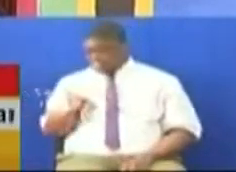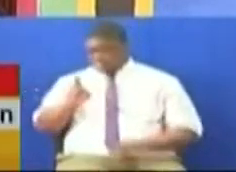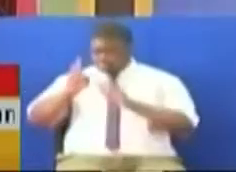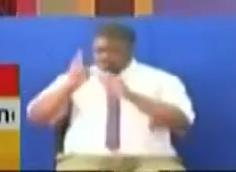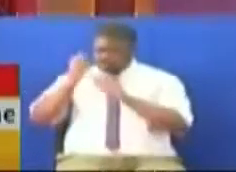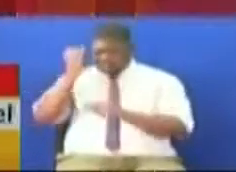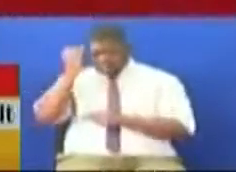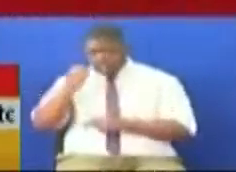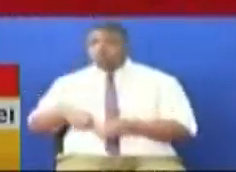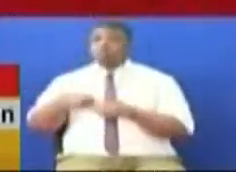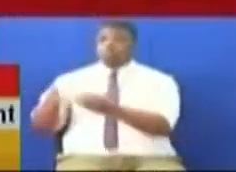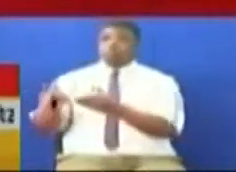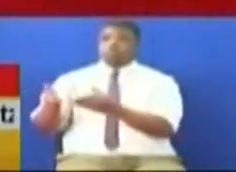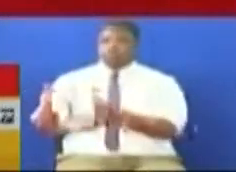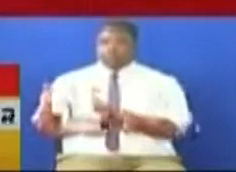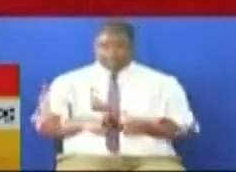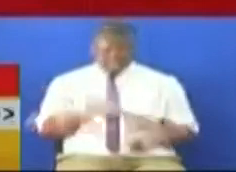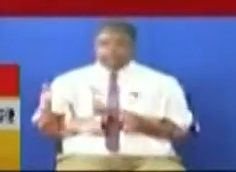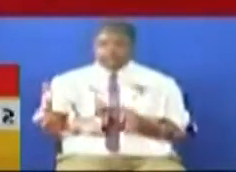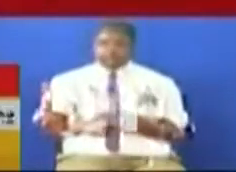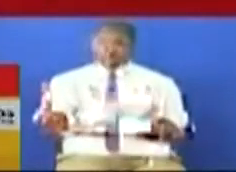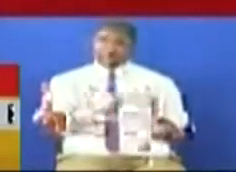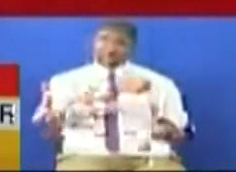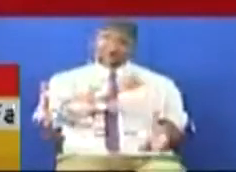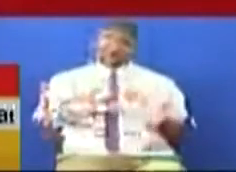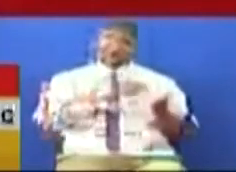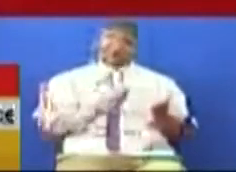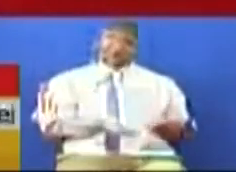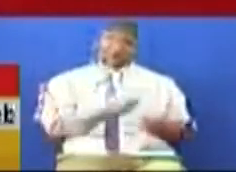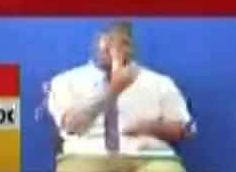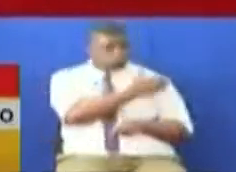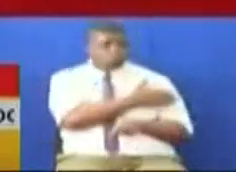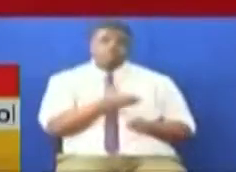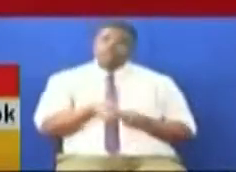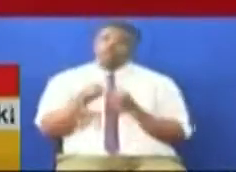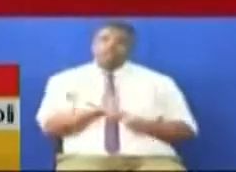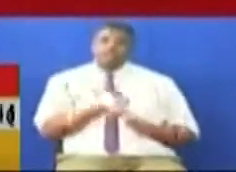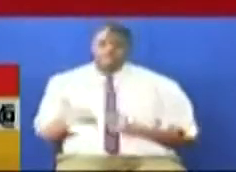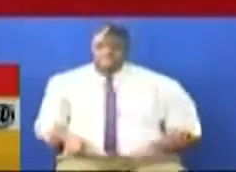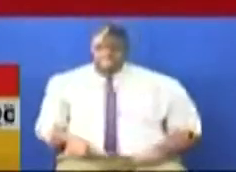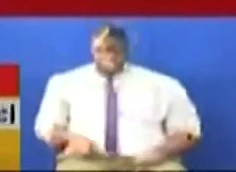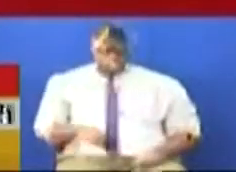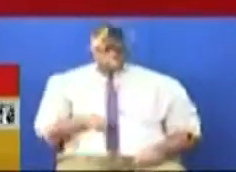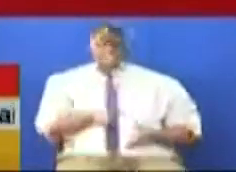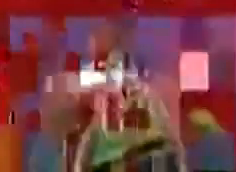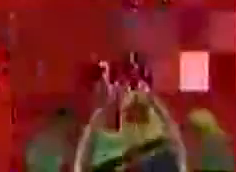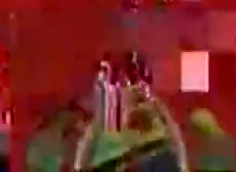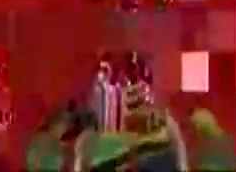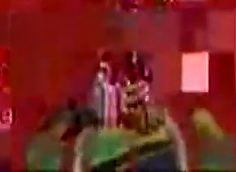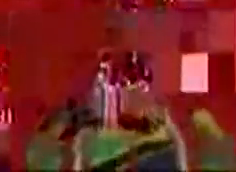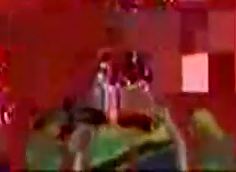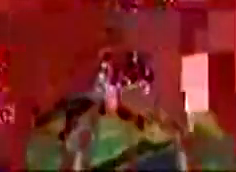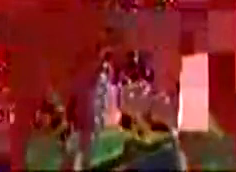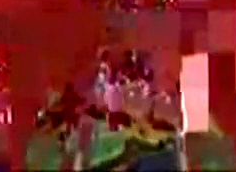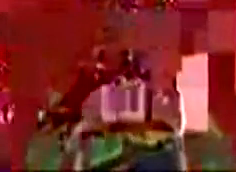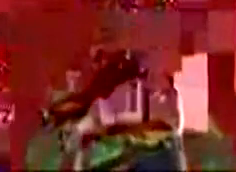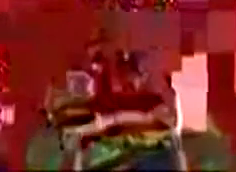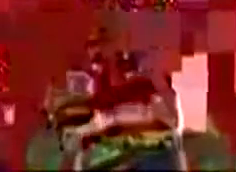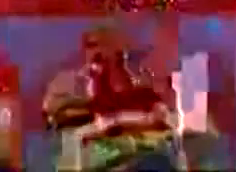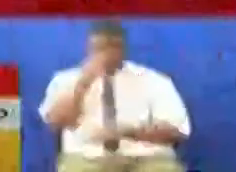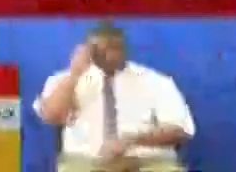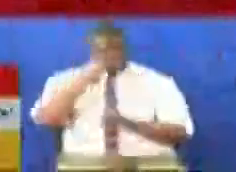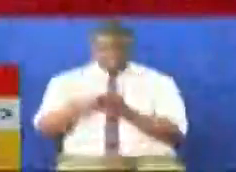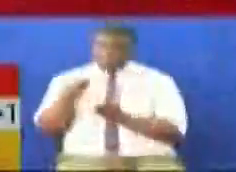hizi, tafsiri yake ni kwamba hii mifuko inaweza kushindwa kutoa huduma, na huduma ambazo inaweza kushindwa ni pamoja na kushindwa kulipa fedha